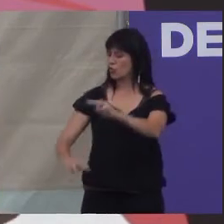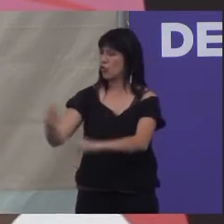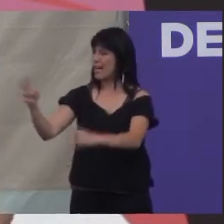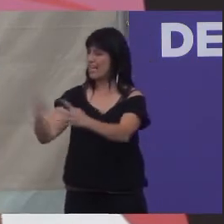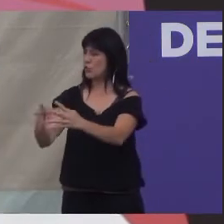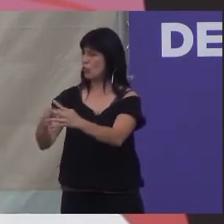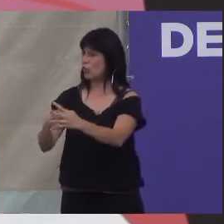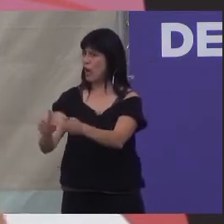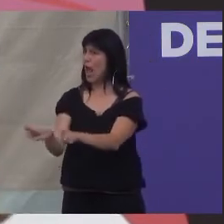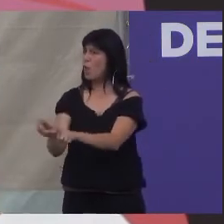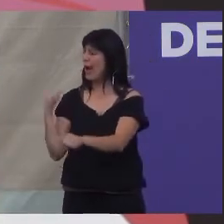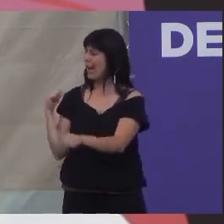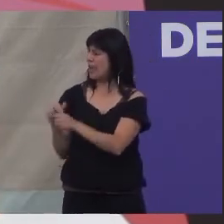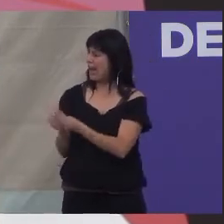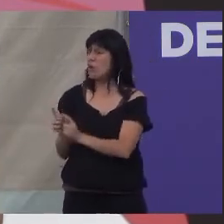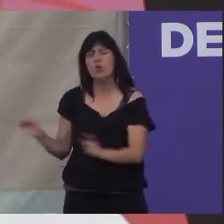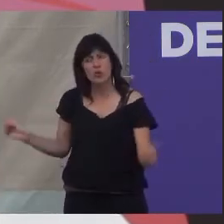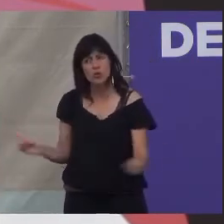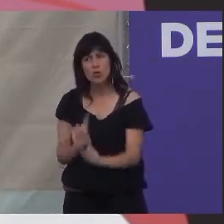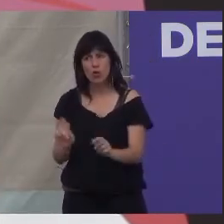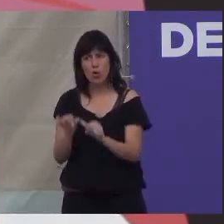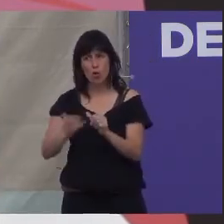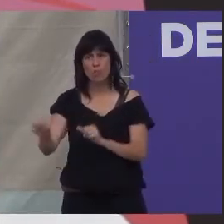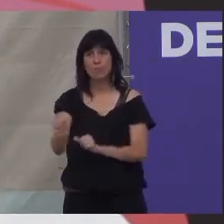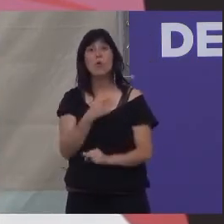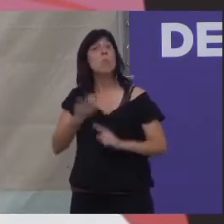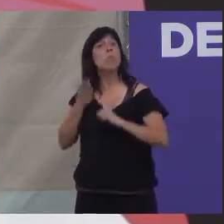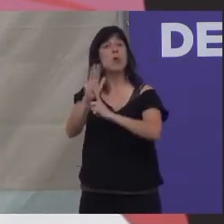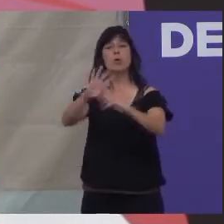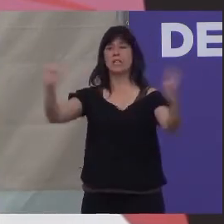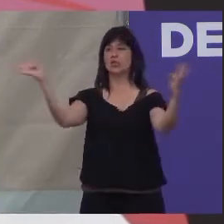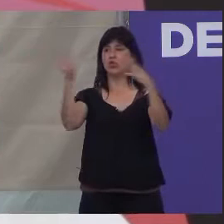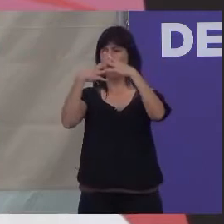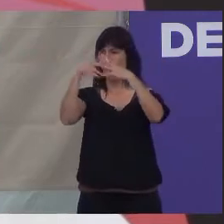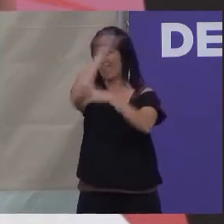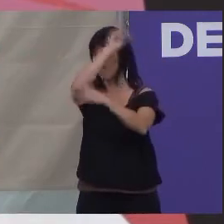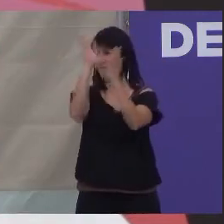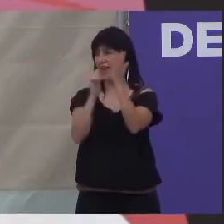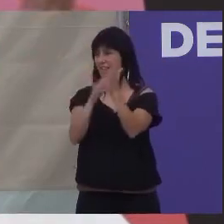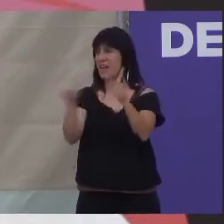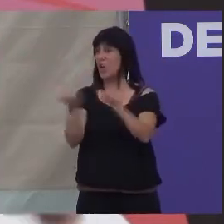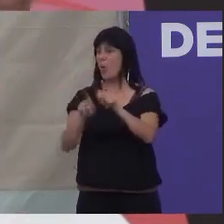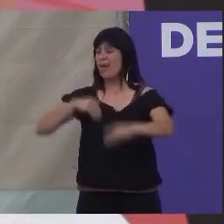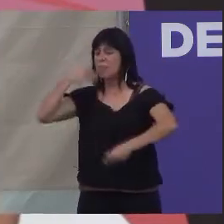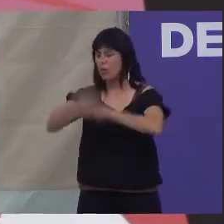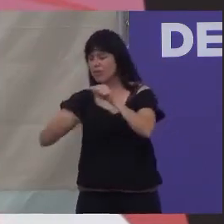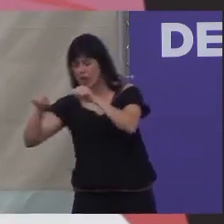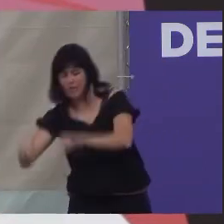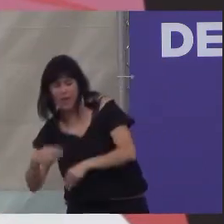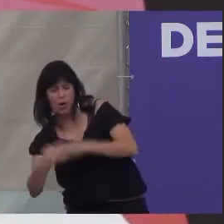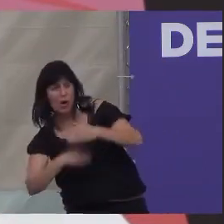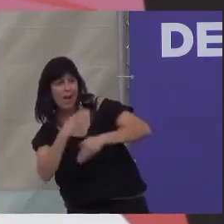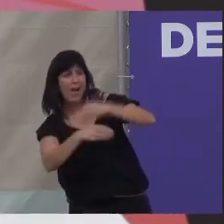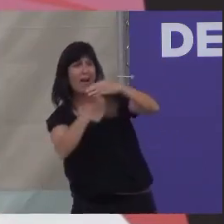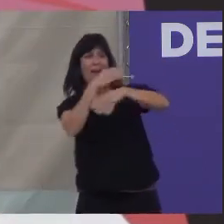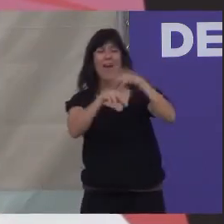com fins ara. Proposem Trobada Valenciana com la culminació anual d'un procés de baix cap a dalt que